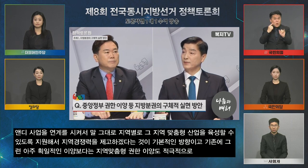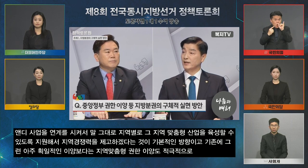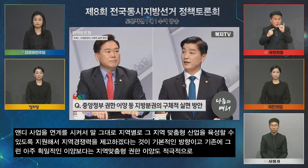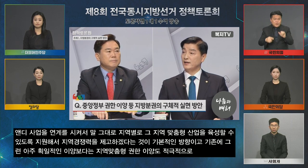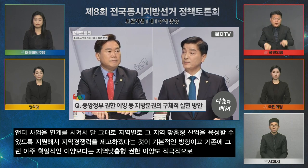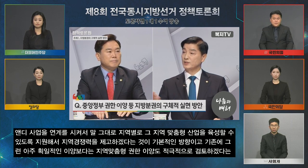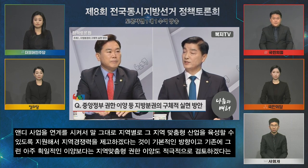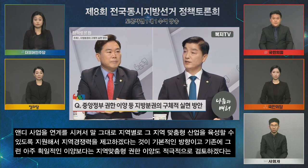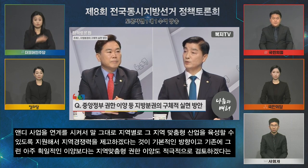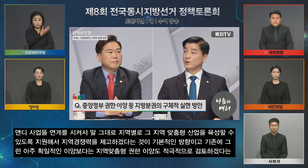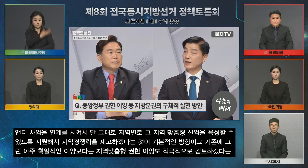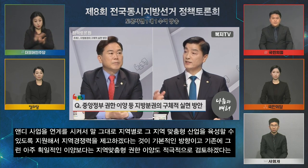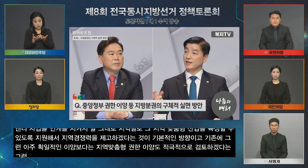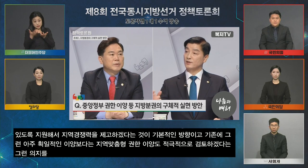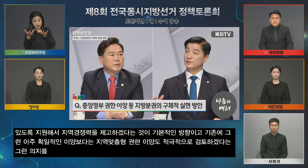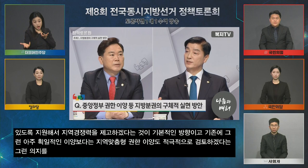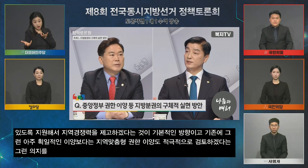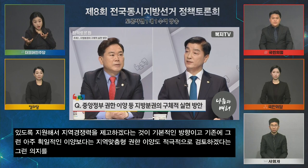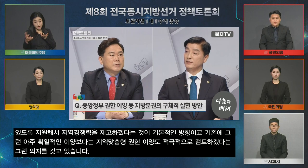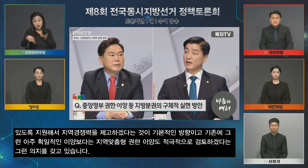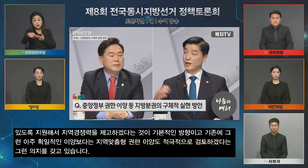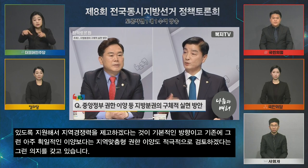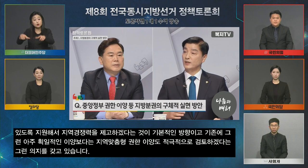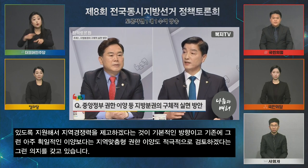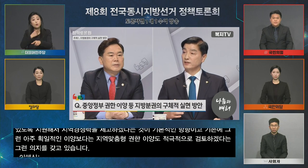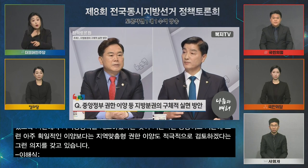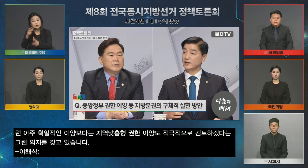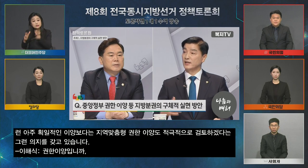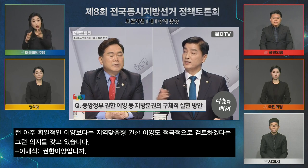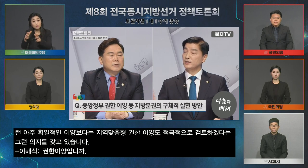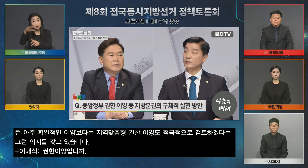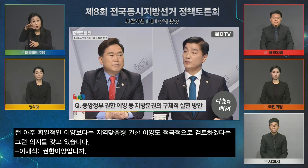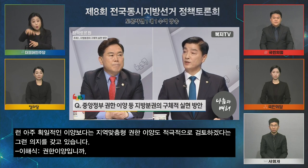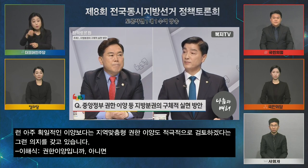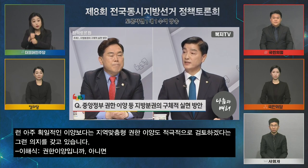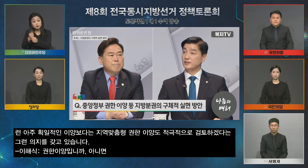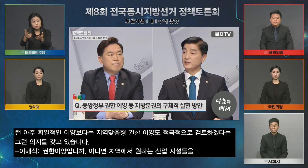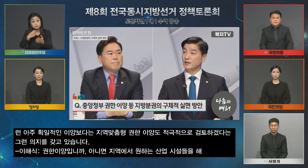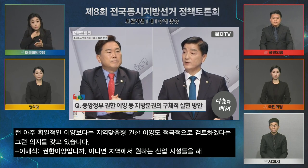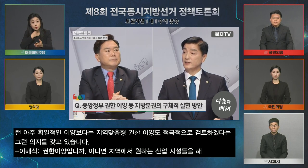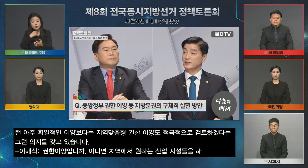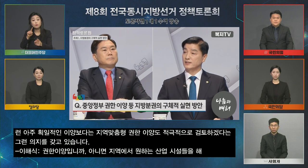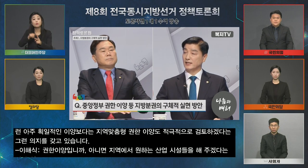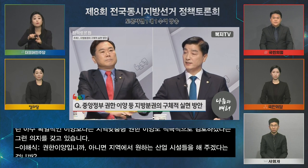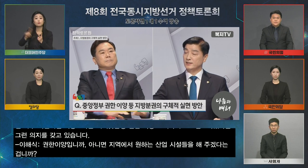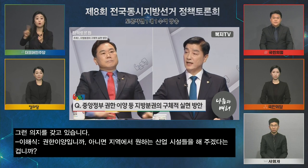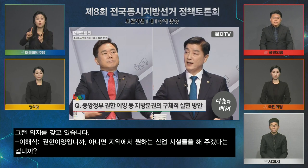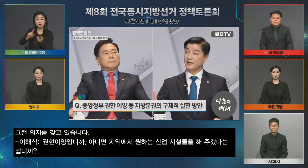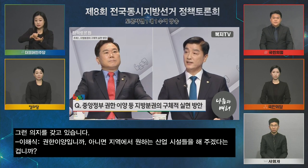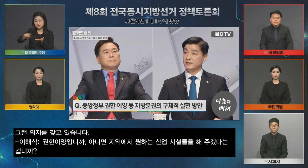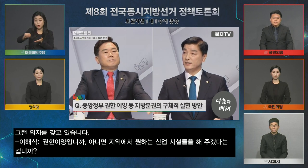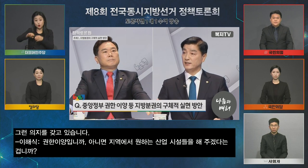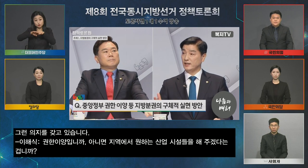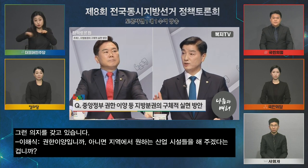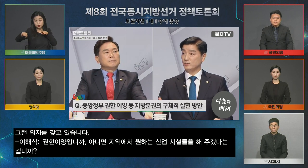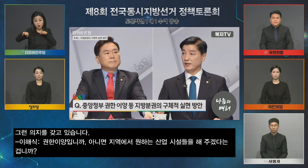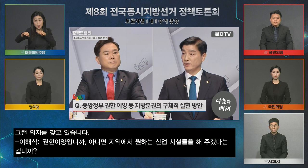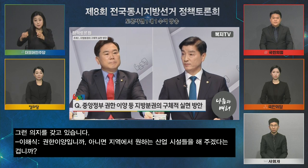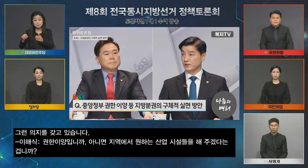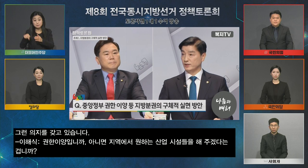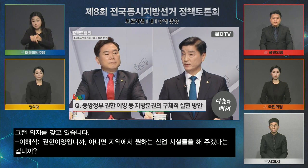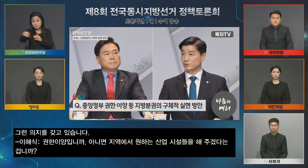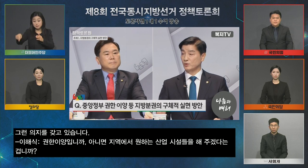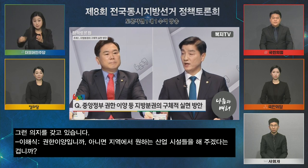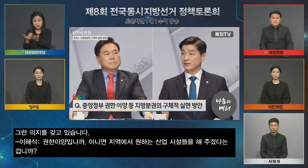권한 이항입니까? 아니면 지역에서 원하는 산업시설들을 해주겠다는 겁니까? 지역균형발전이라고 하는 것은 사실은 하향식이 될